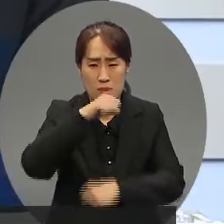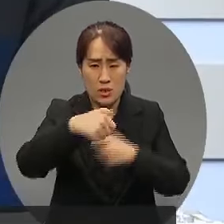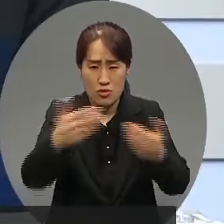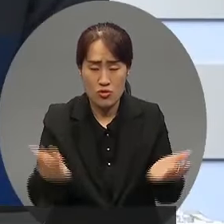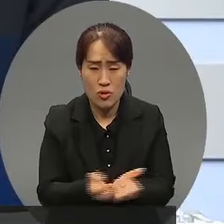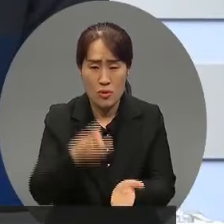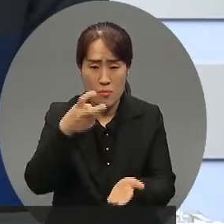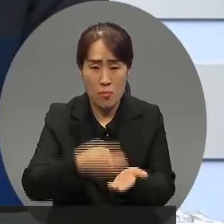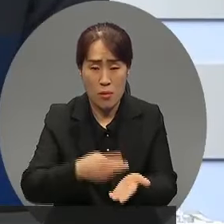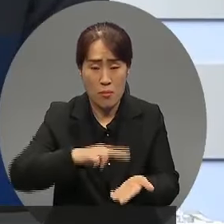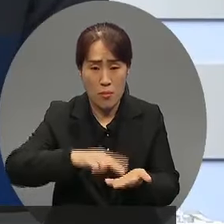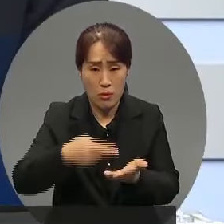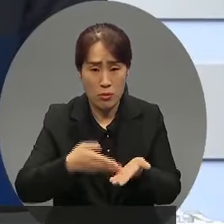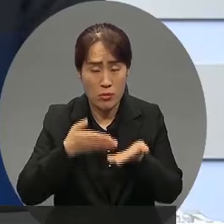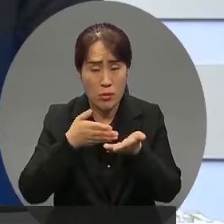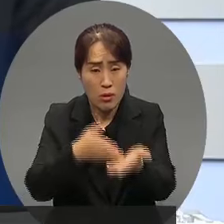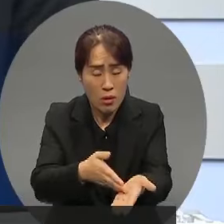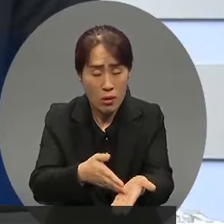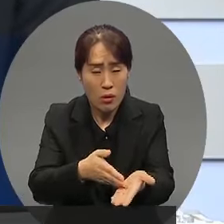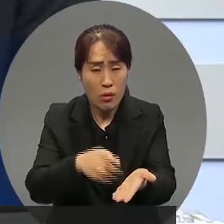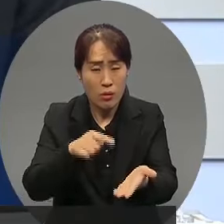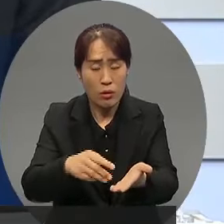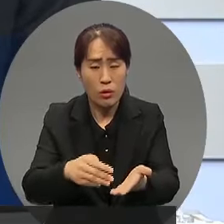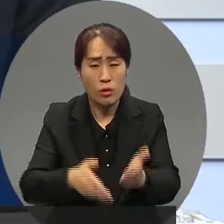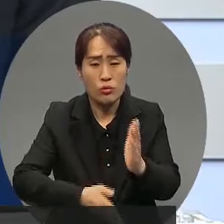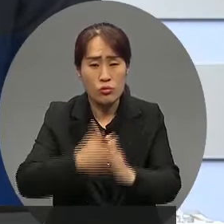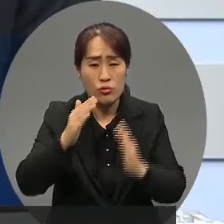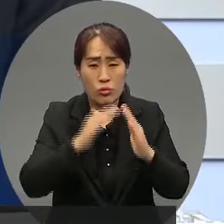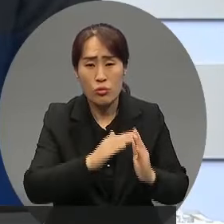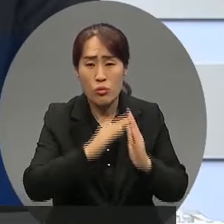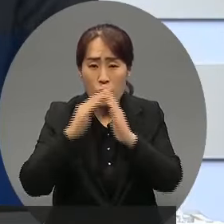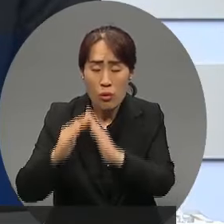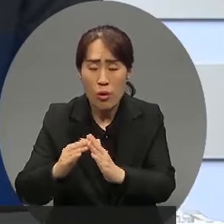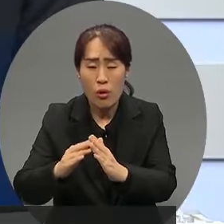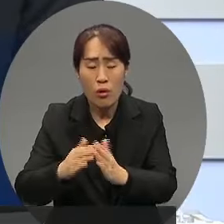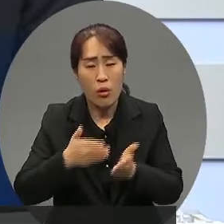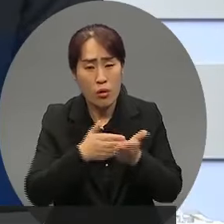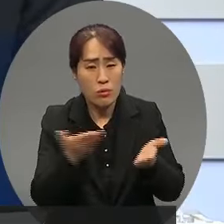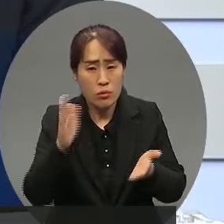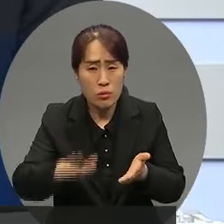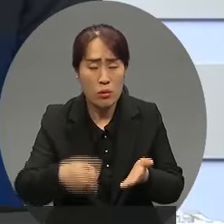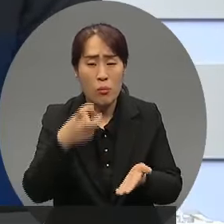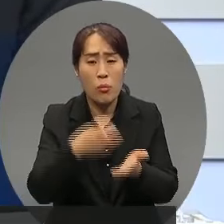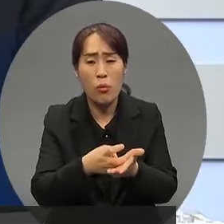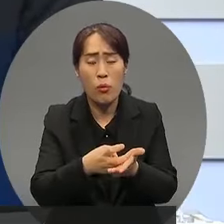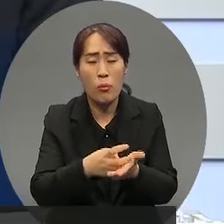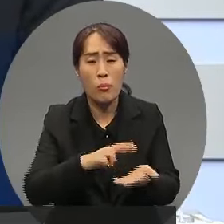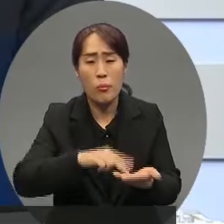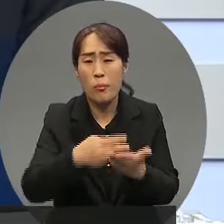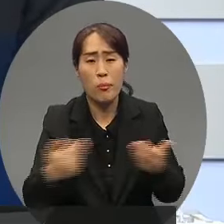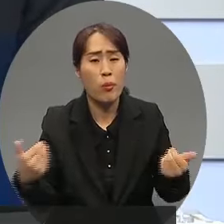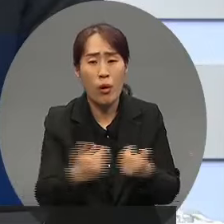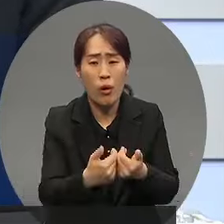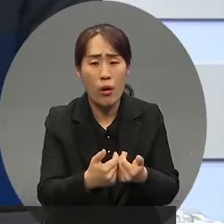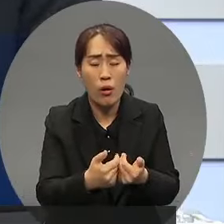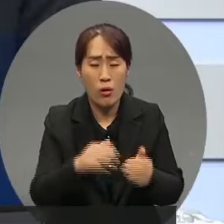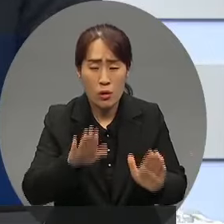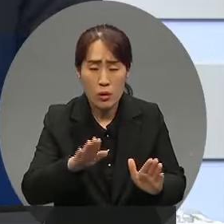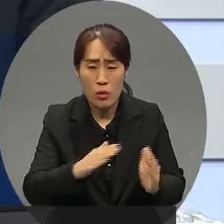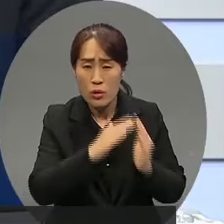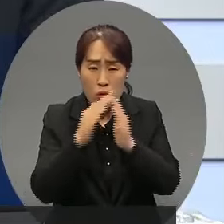개헌안을 내면서 거기에서도 수도 이전 문제를 다루자 했었는데 개헌은 반대하고 그 개헌을 해야 될